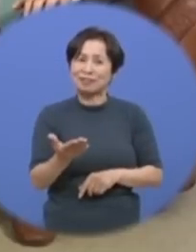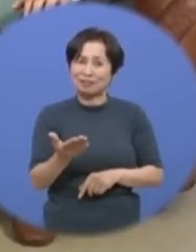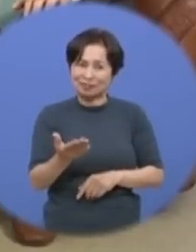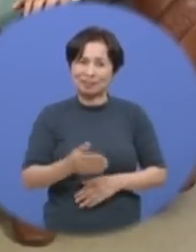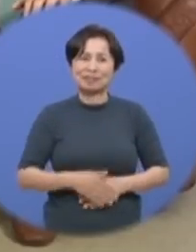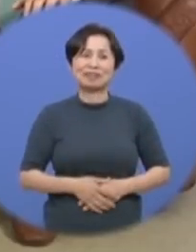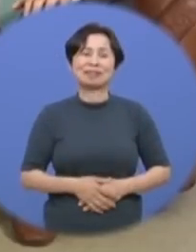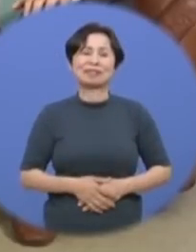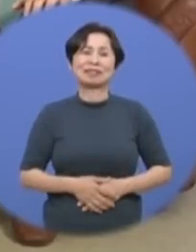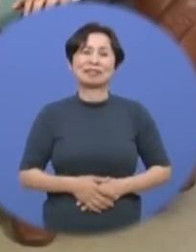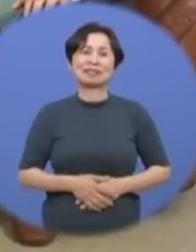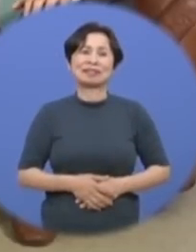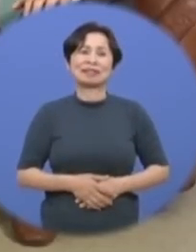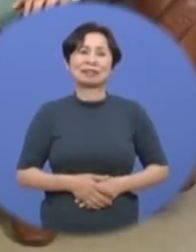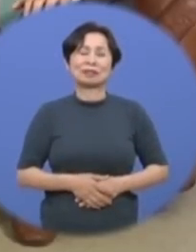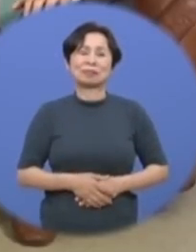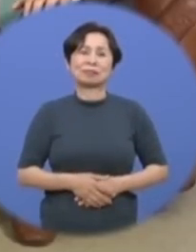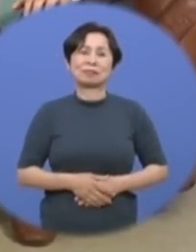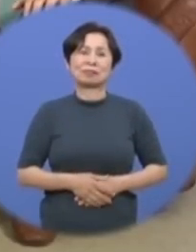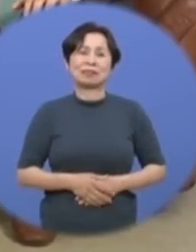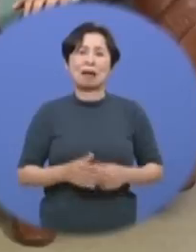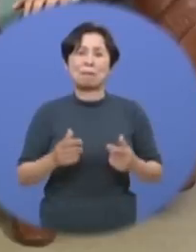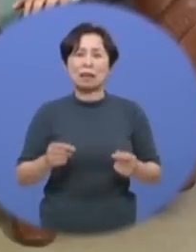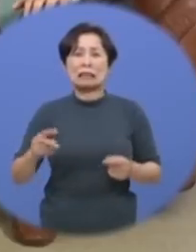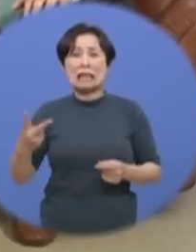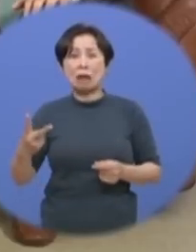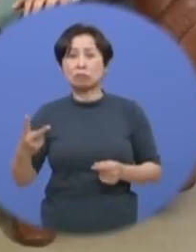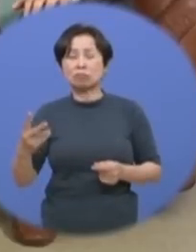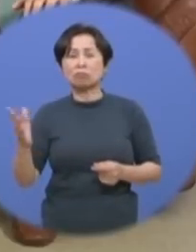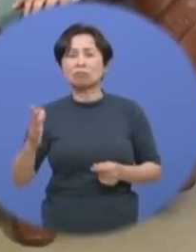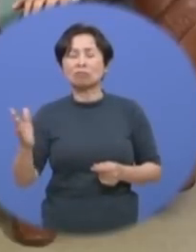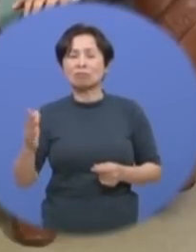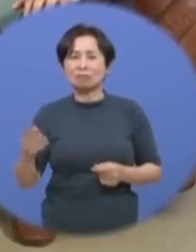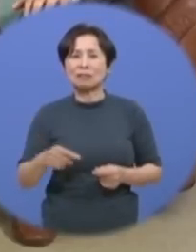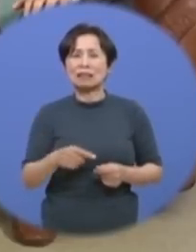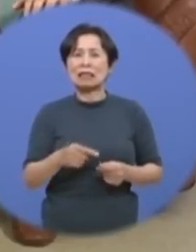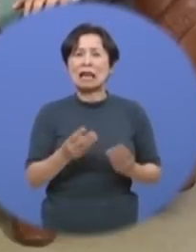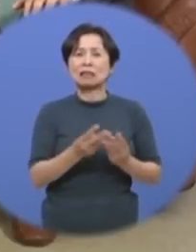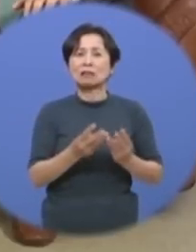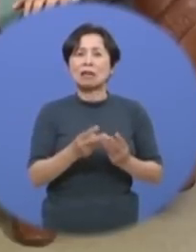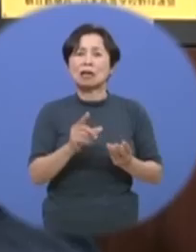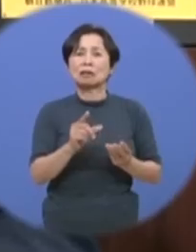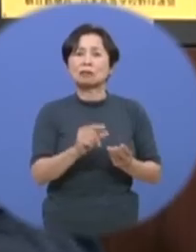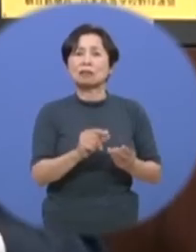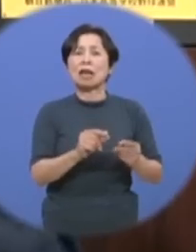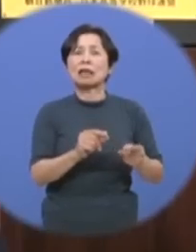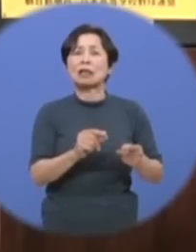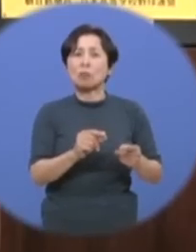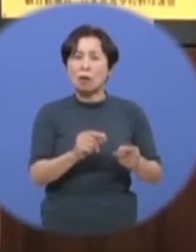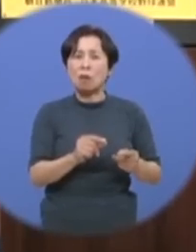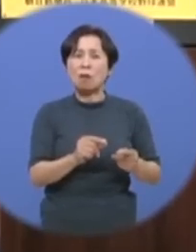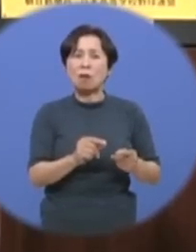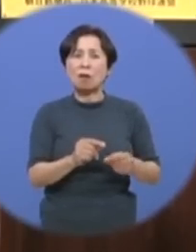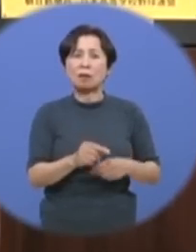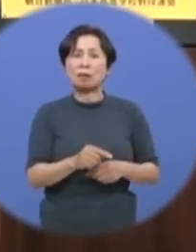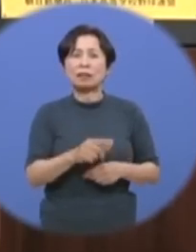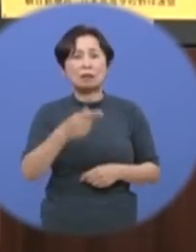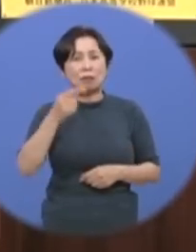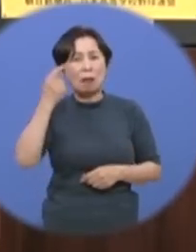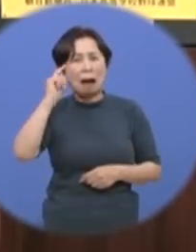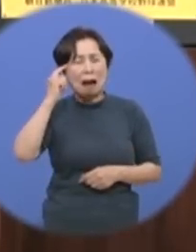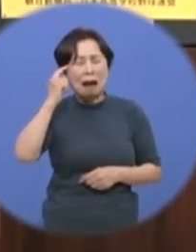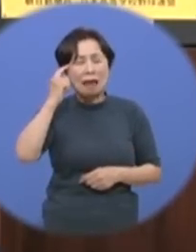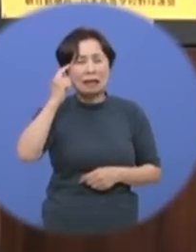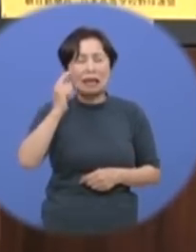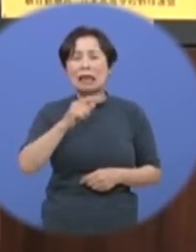はいやっぱりに100本ノックよりもかなり数を受け取ろう良い版貼ればいろんなあるいは